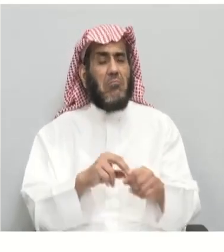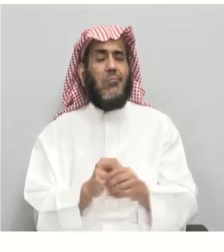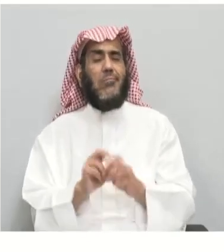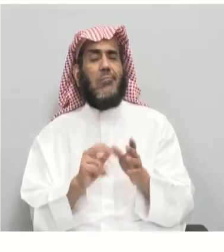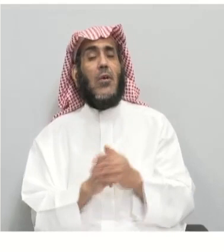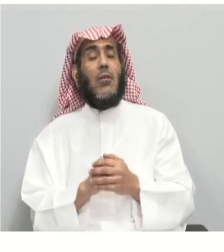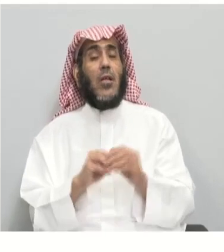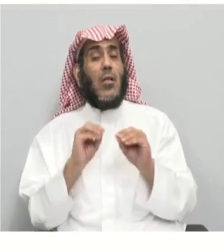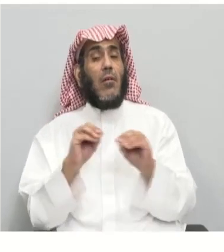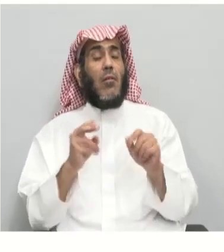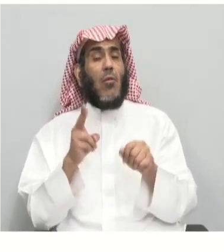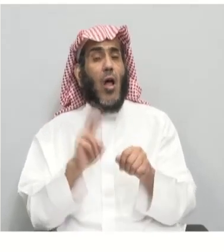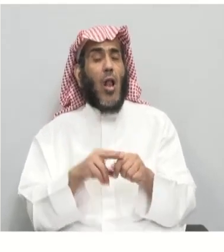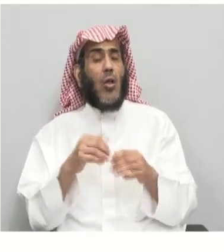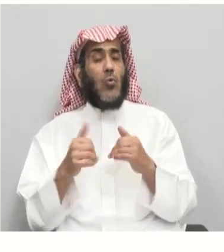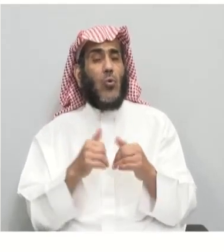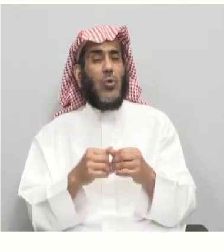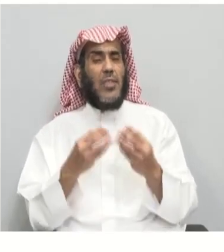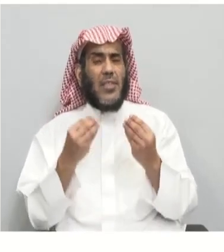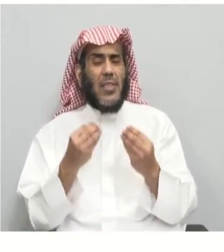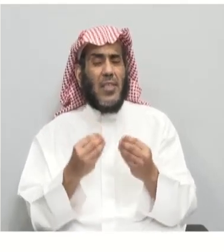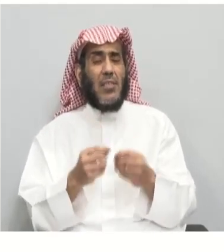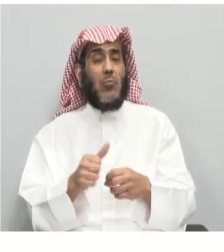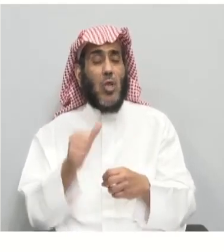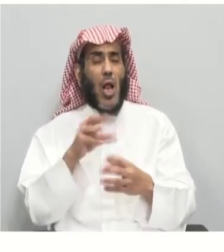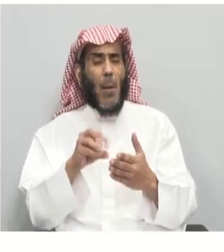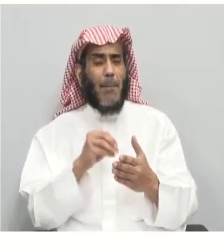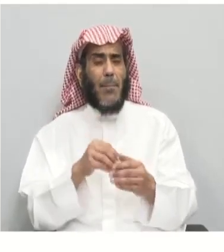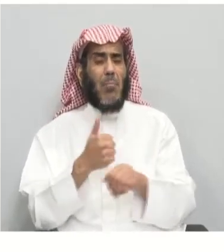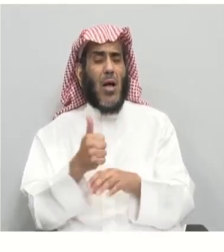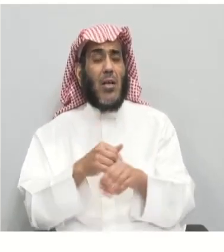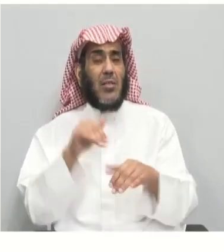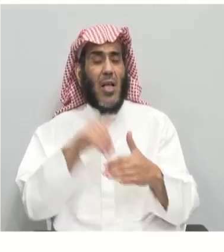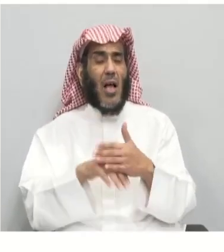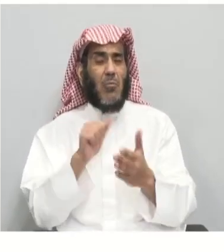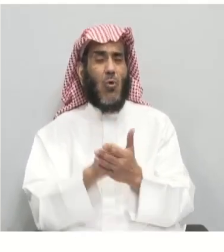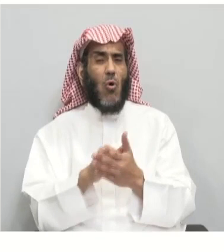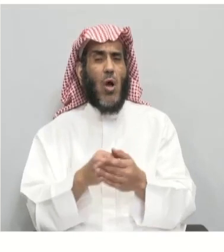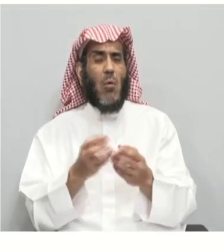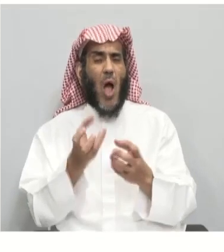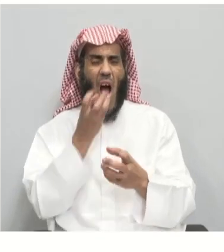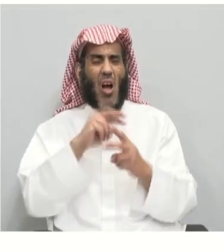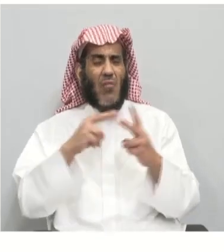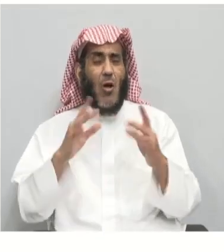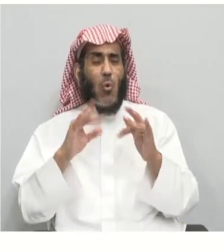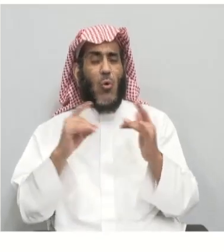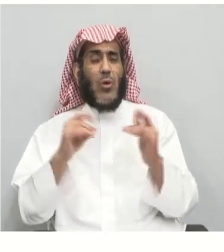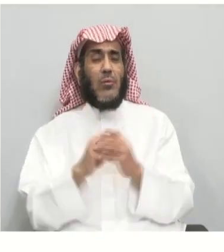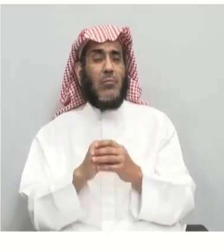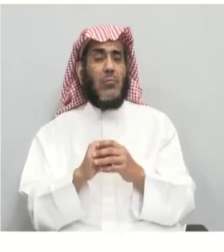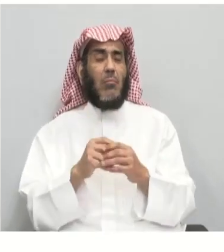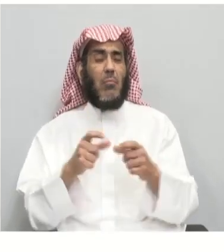ايضا تعرفنا على طرق ترشيد استهلاك الماء داخل المنزل وهو غسل الفواكه والخضروات